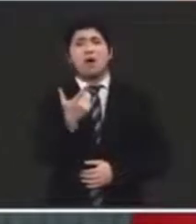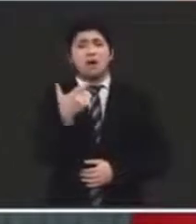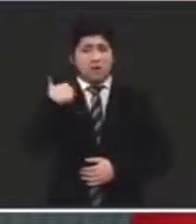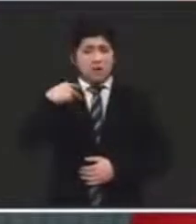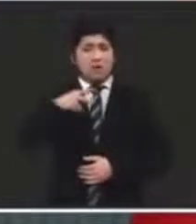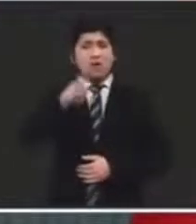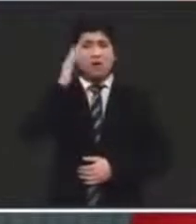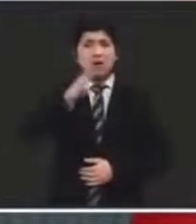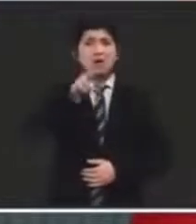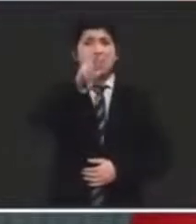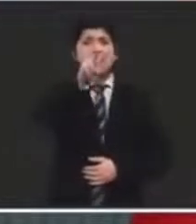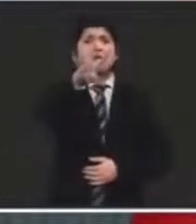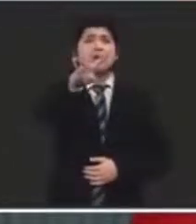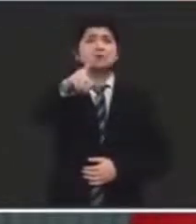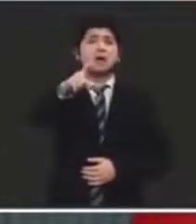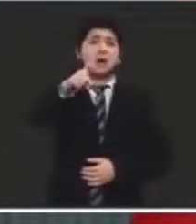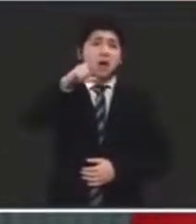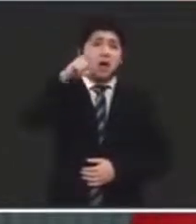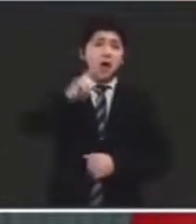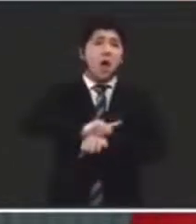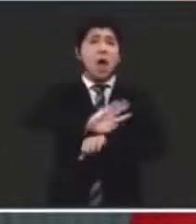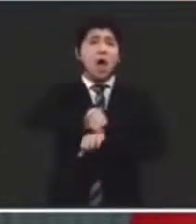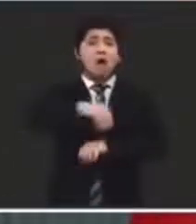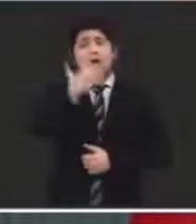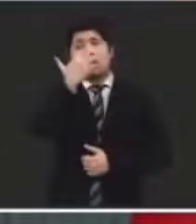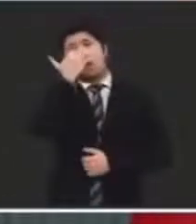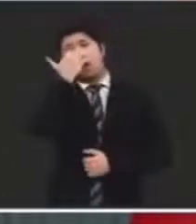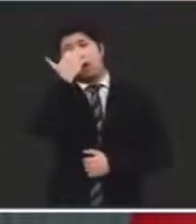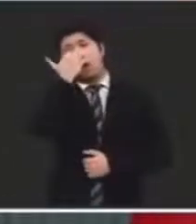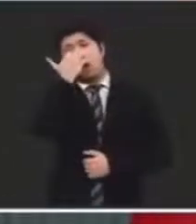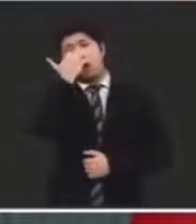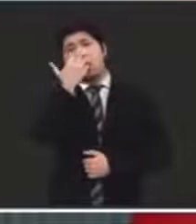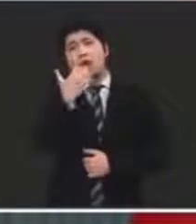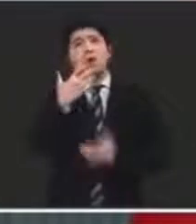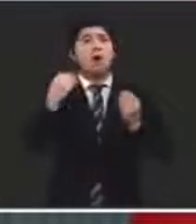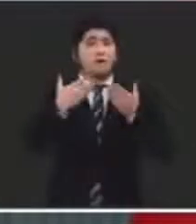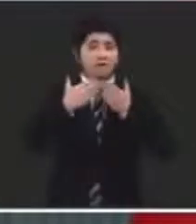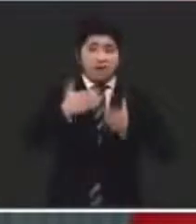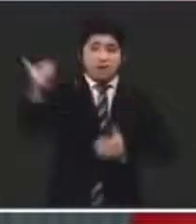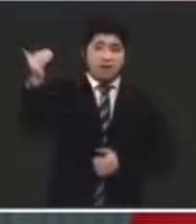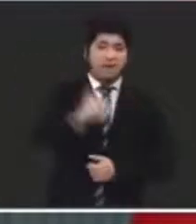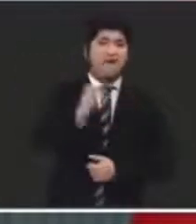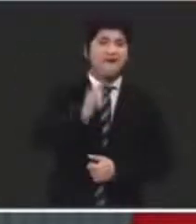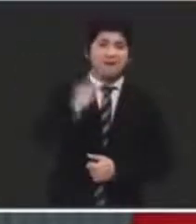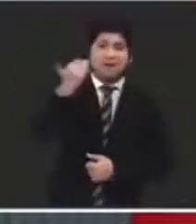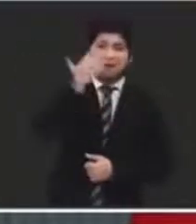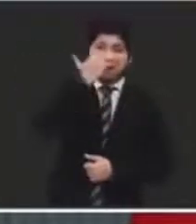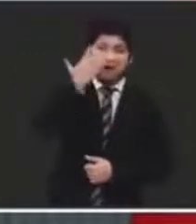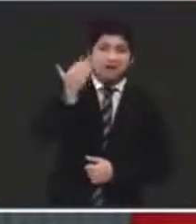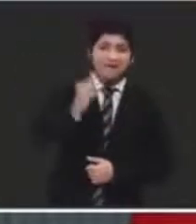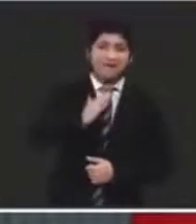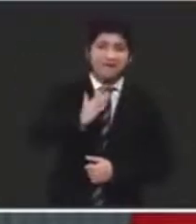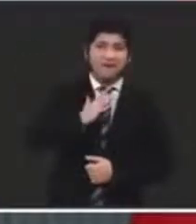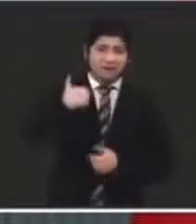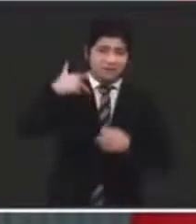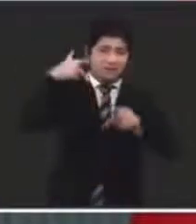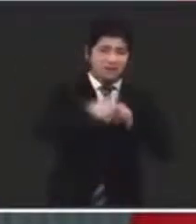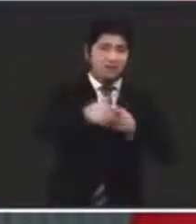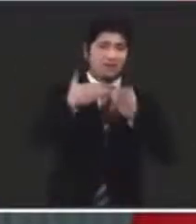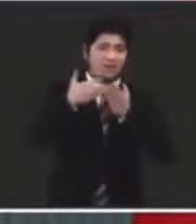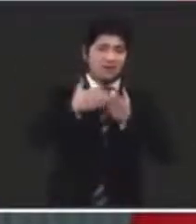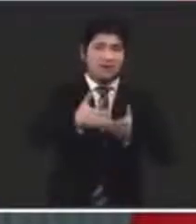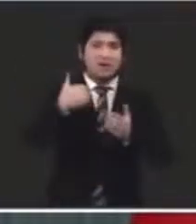24 saat beklerdik ne olacak feribot gelecek bizi alacak